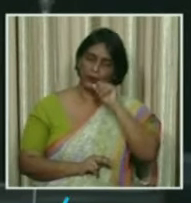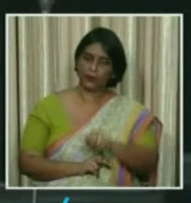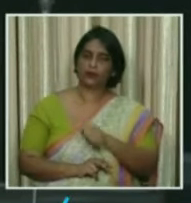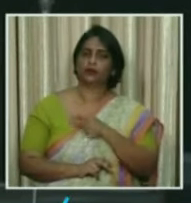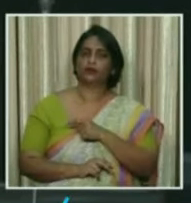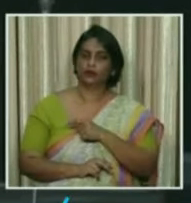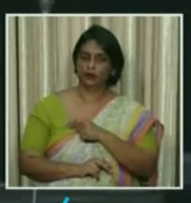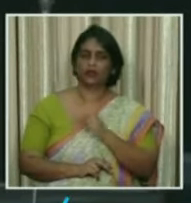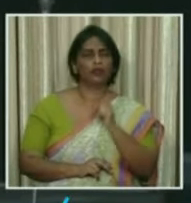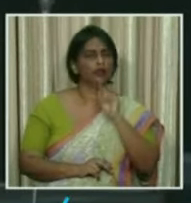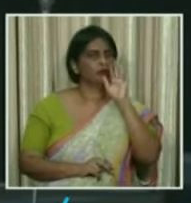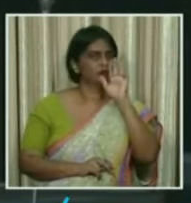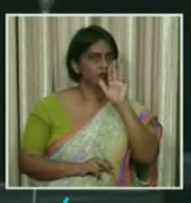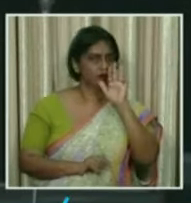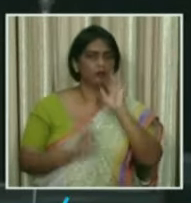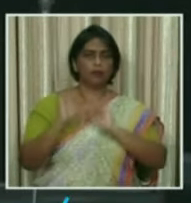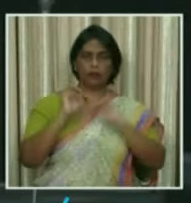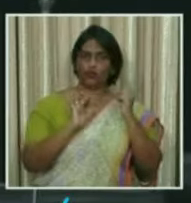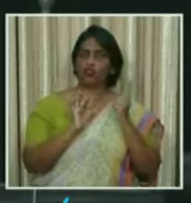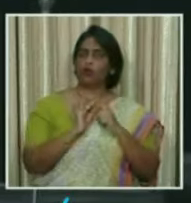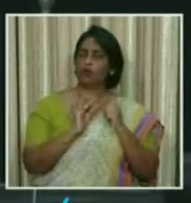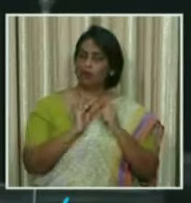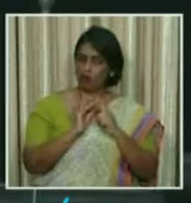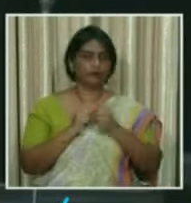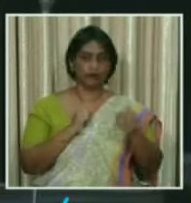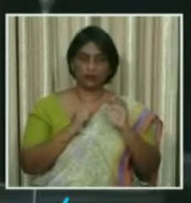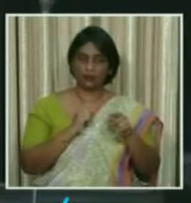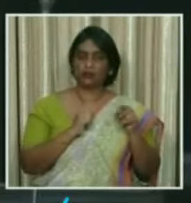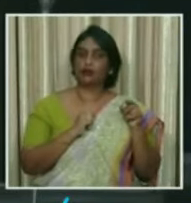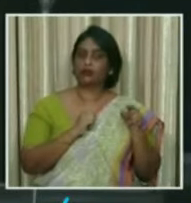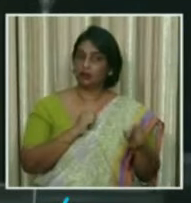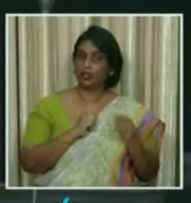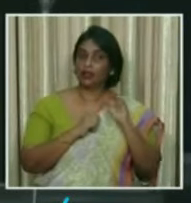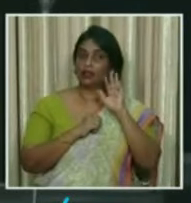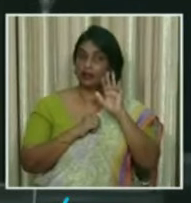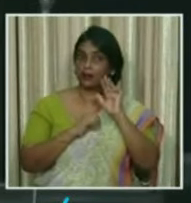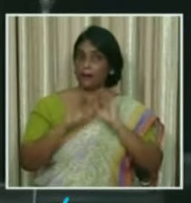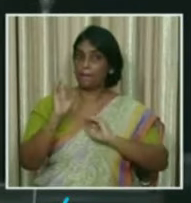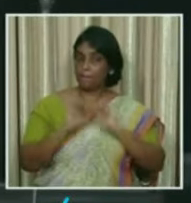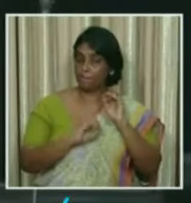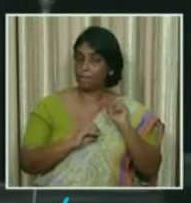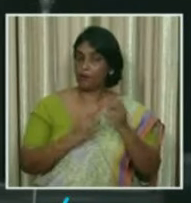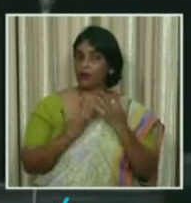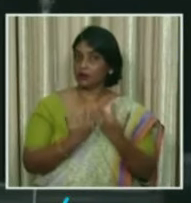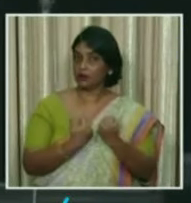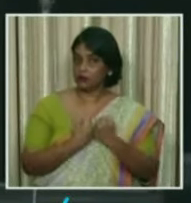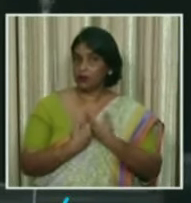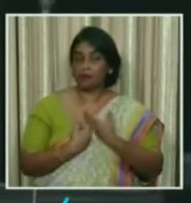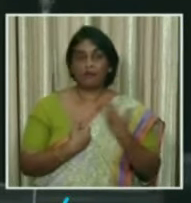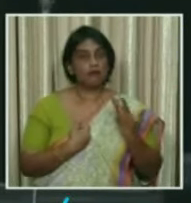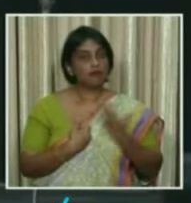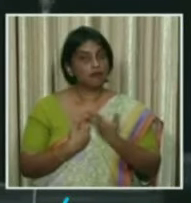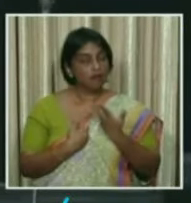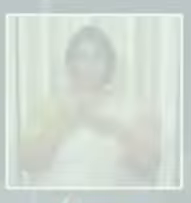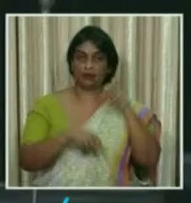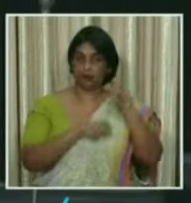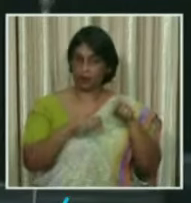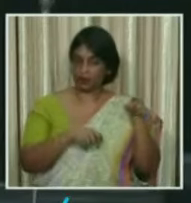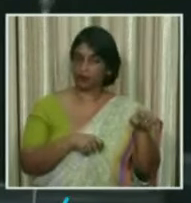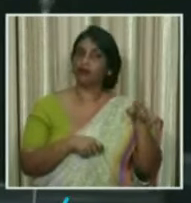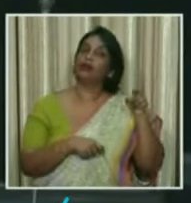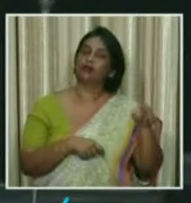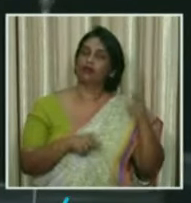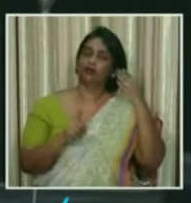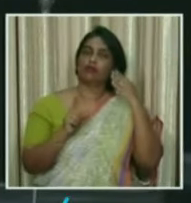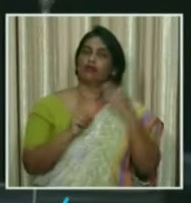අනිවාර්යෙන්ම 9%ක පොලි අනුපාතයක් ලබා දෙනවා. ඒ 9% ලබා ගන්න බැරි වුණොත් ආයෝජන වලින් ඒ